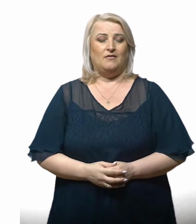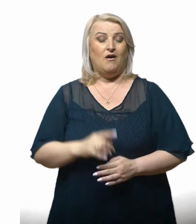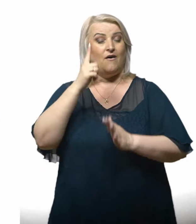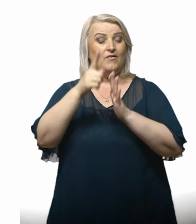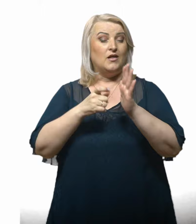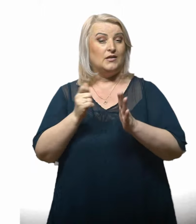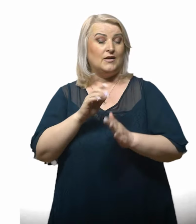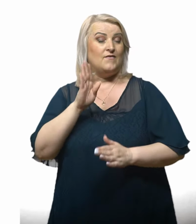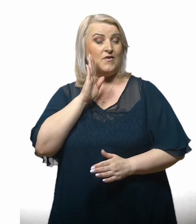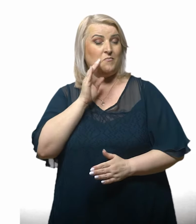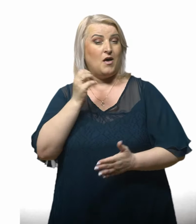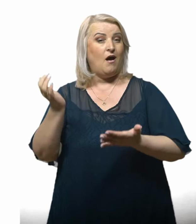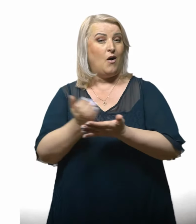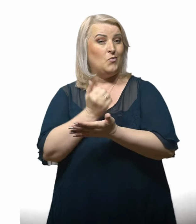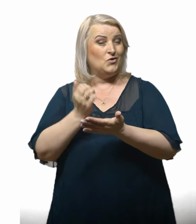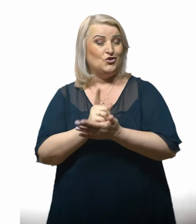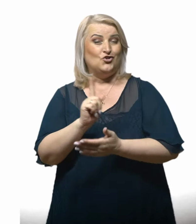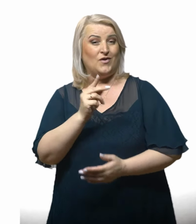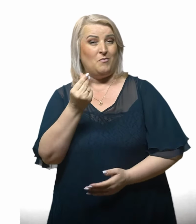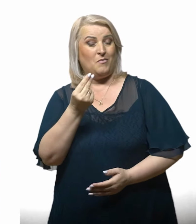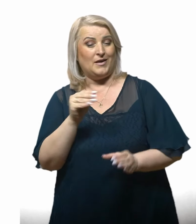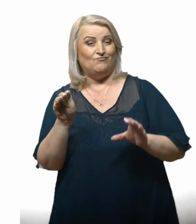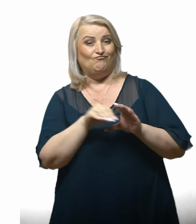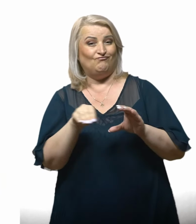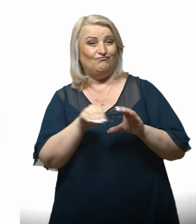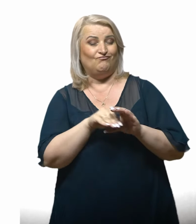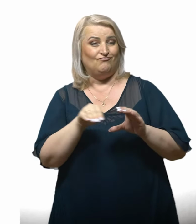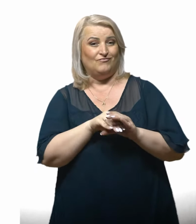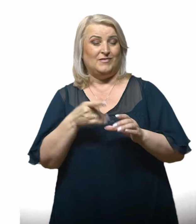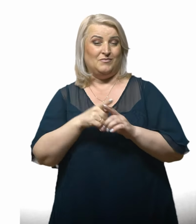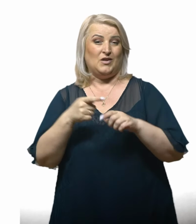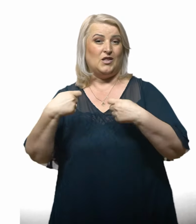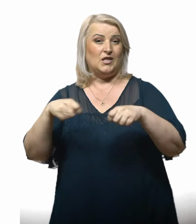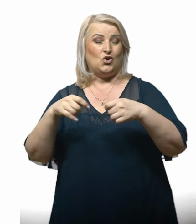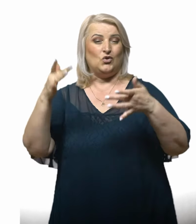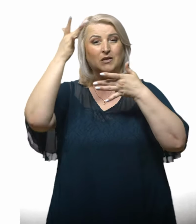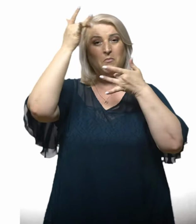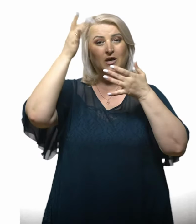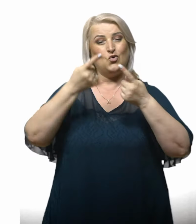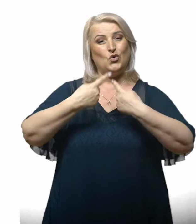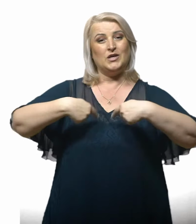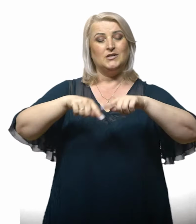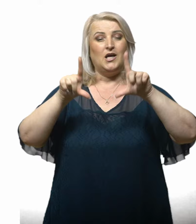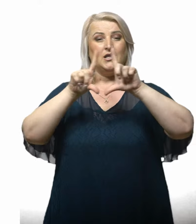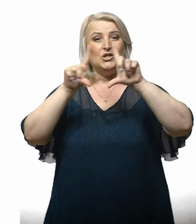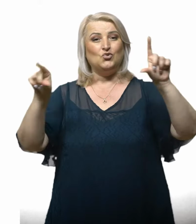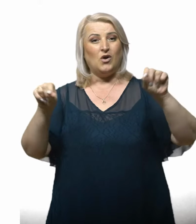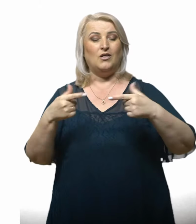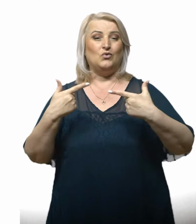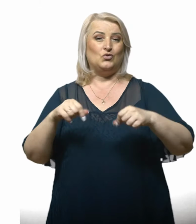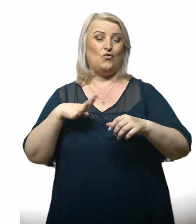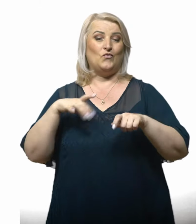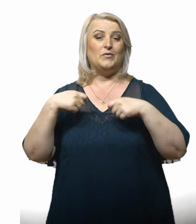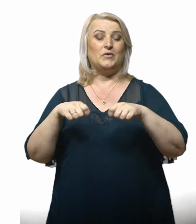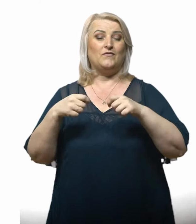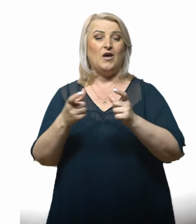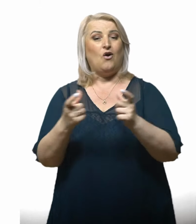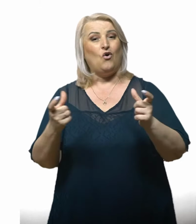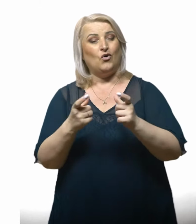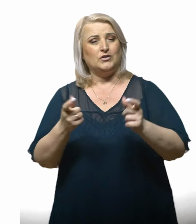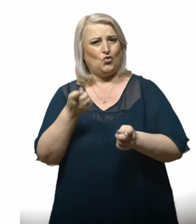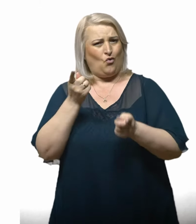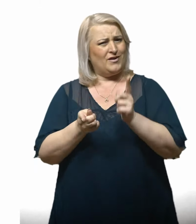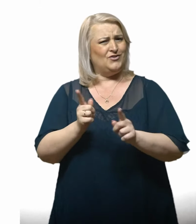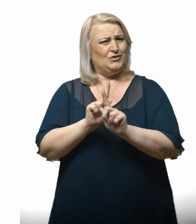Aflați că Emi a mai câștigat ceva bani pentru pușculița sa de la târgul de Paște organizat la școală, unde a vândut cărți poștale